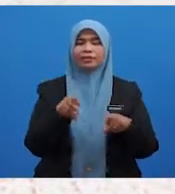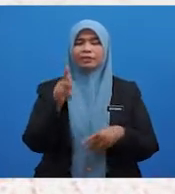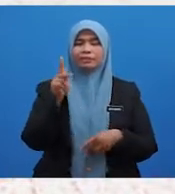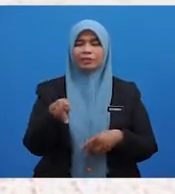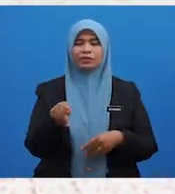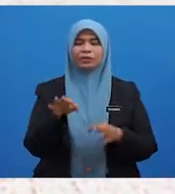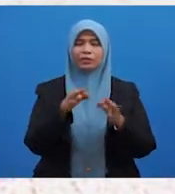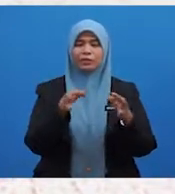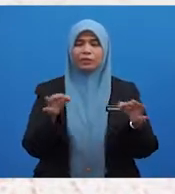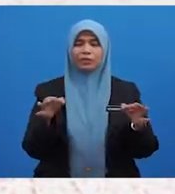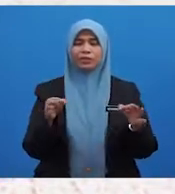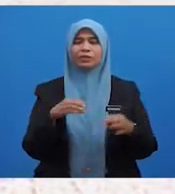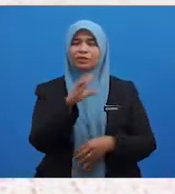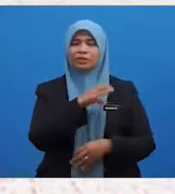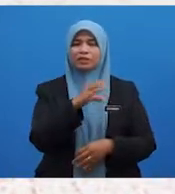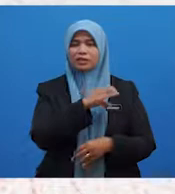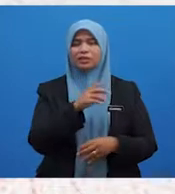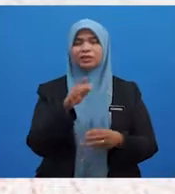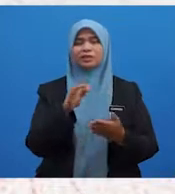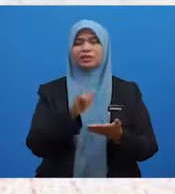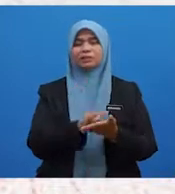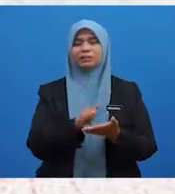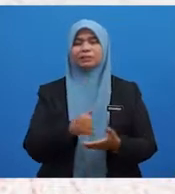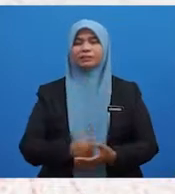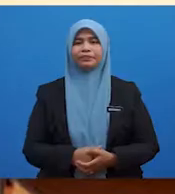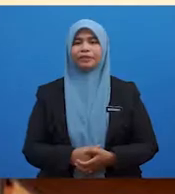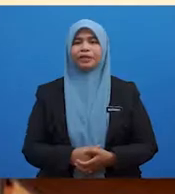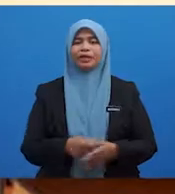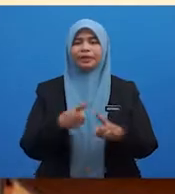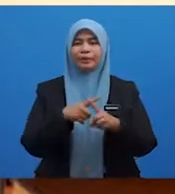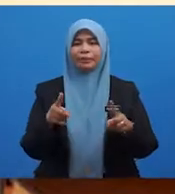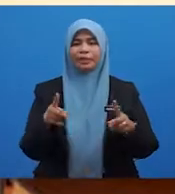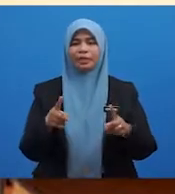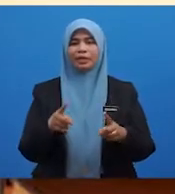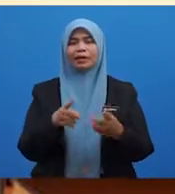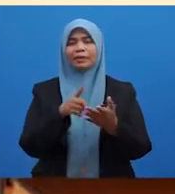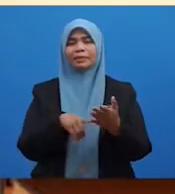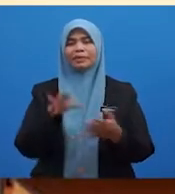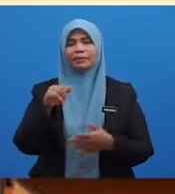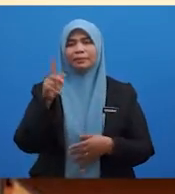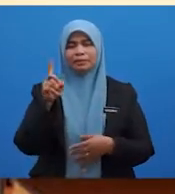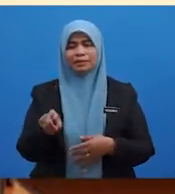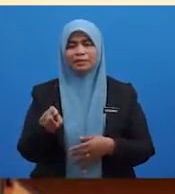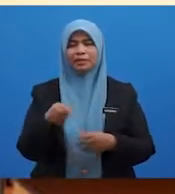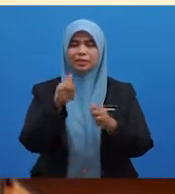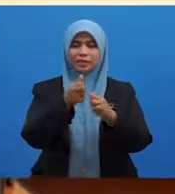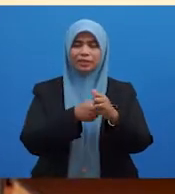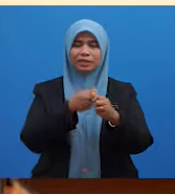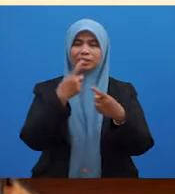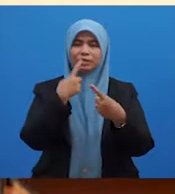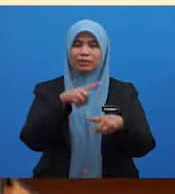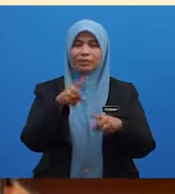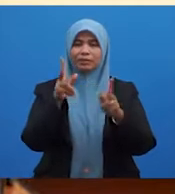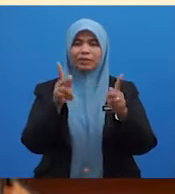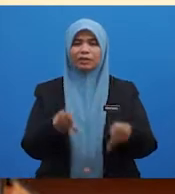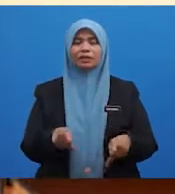pelajar perlu menghuraikan ciri-ciri tersebut. Namun, apa yang pasti, setiap